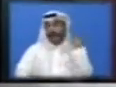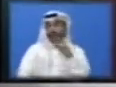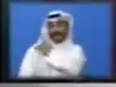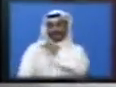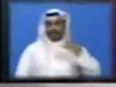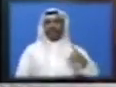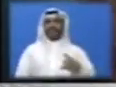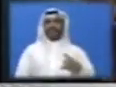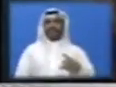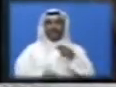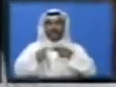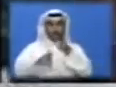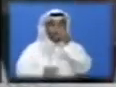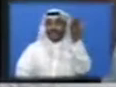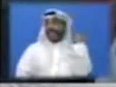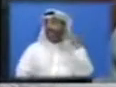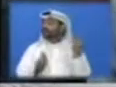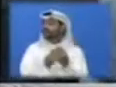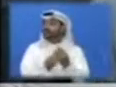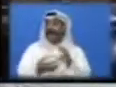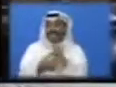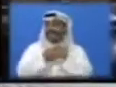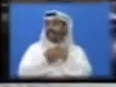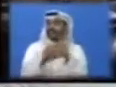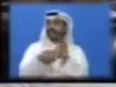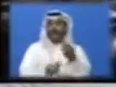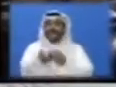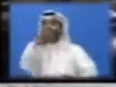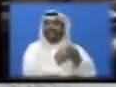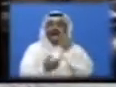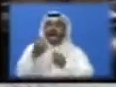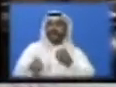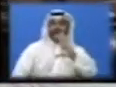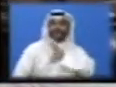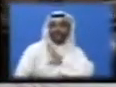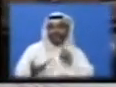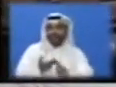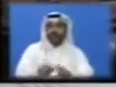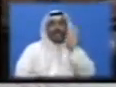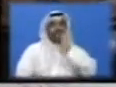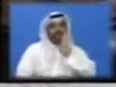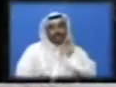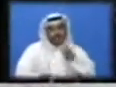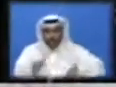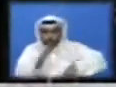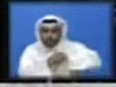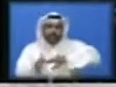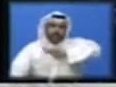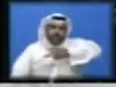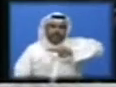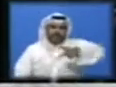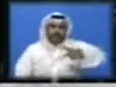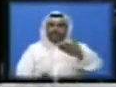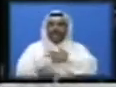السابقة، الأمر الذي يعطي تلك العلاقات بعدا تاريخيا، وحظيت برعاية القيادة السياسية